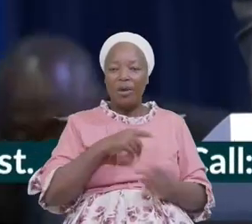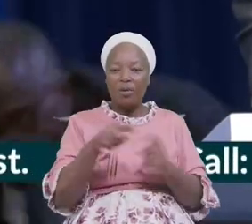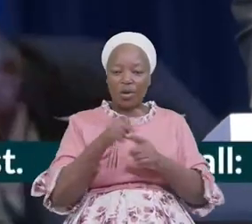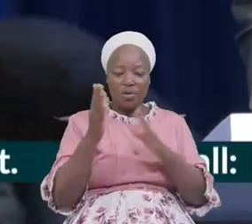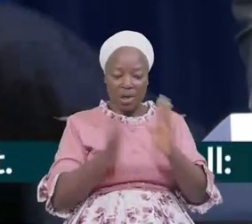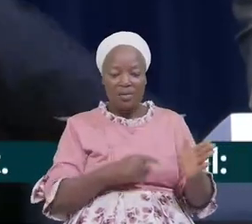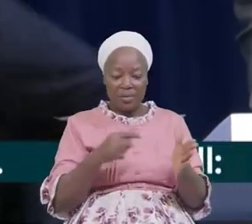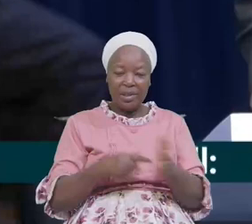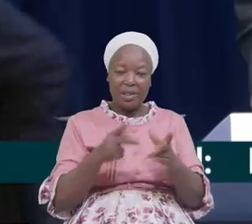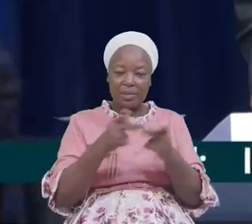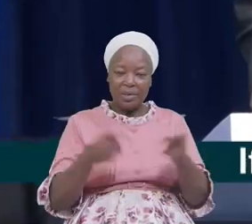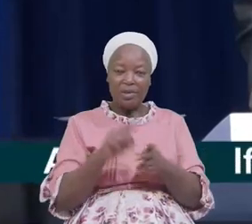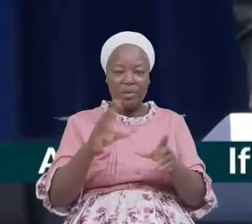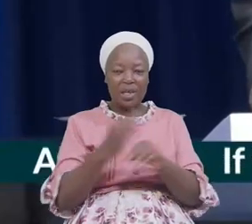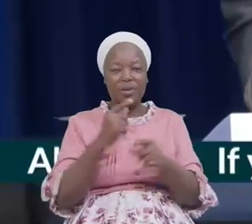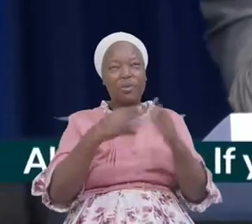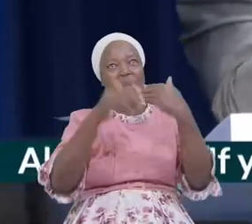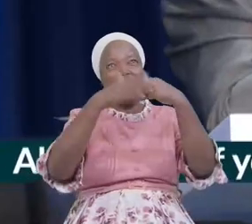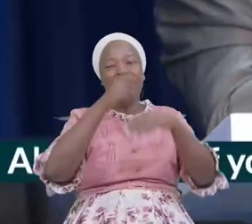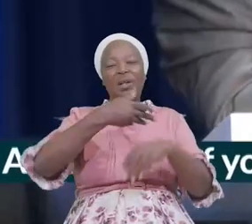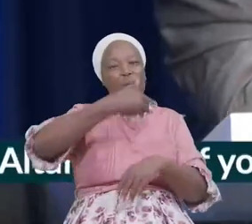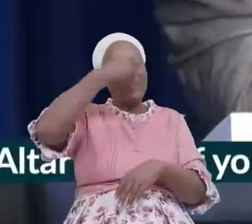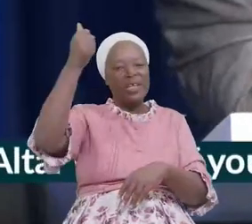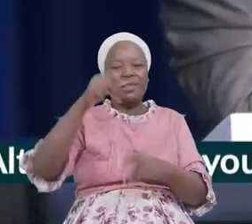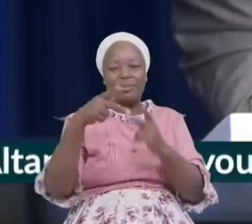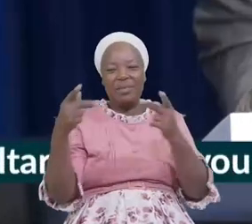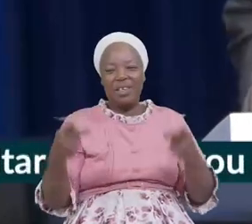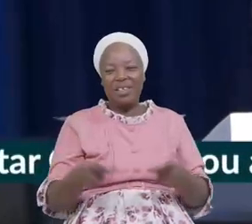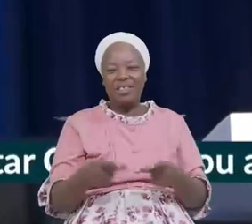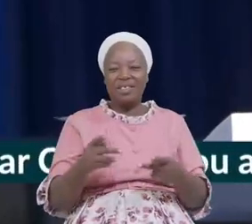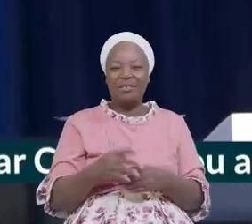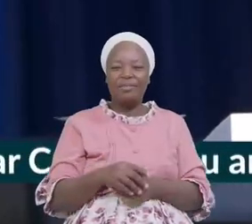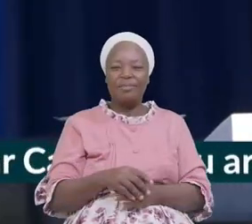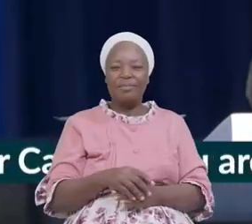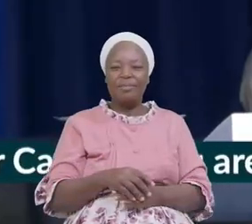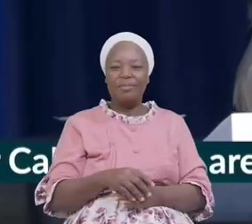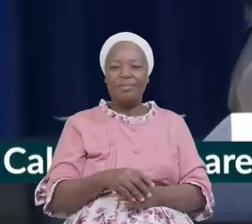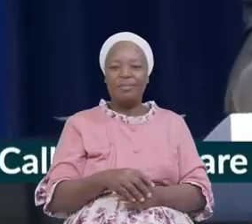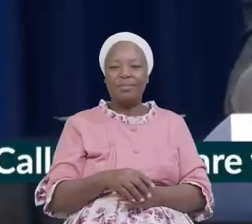Et quand vous allez quitter ce monde, vous irez au ciel, le meilleur endroit qui nous attend.